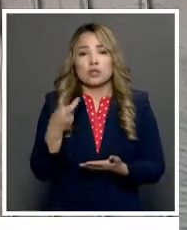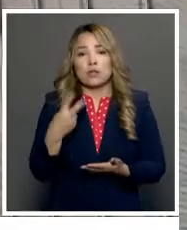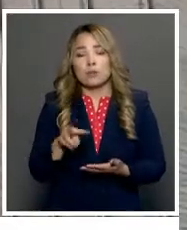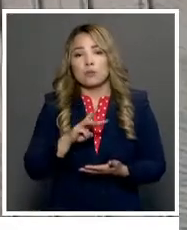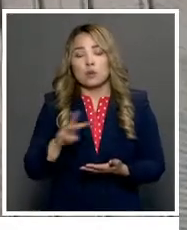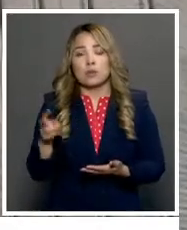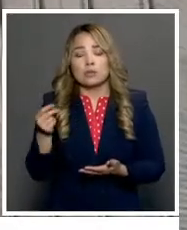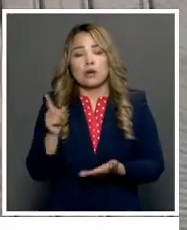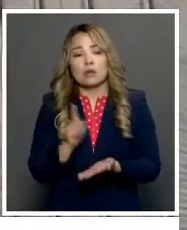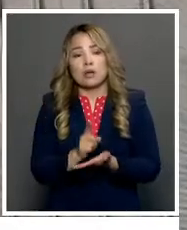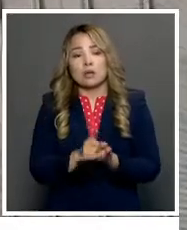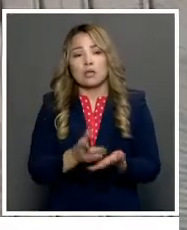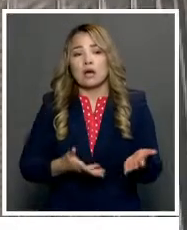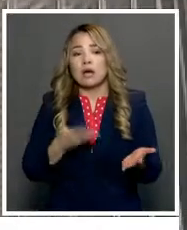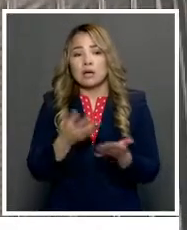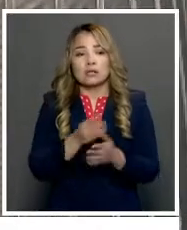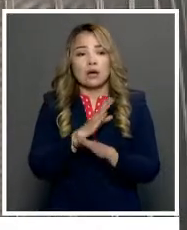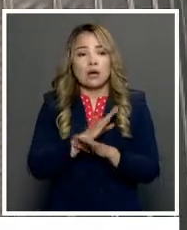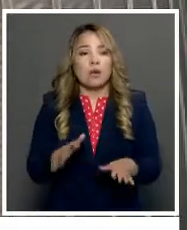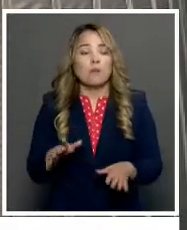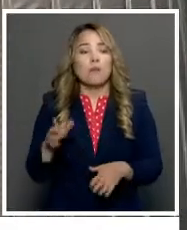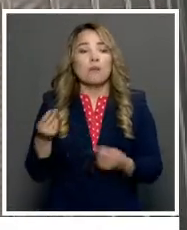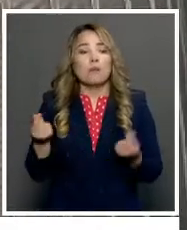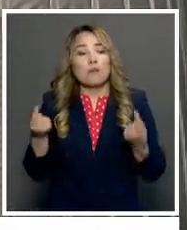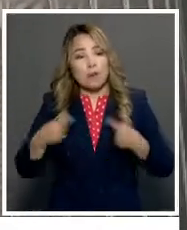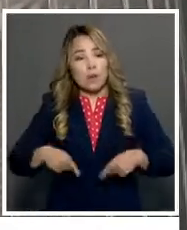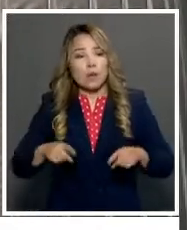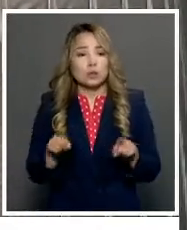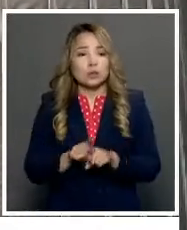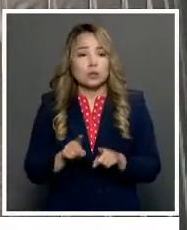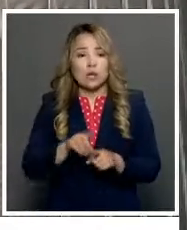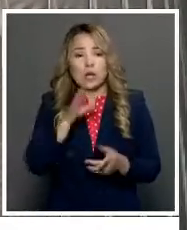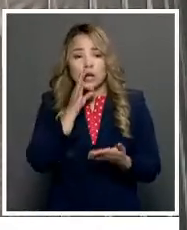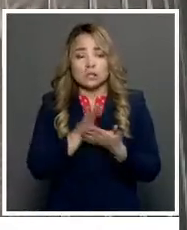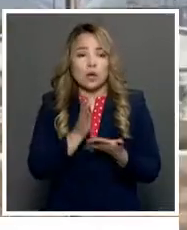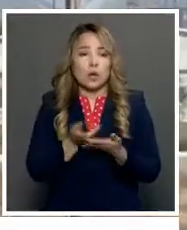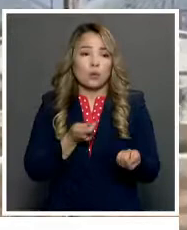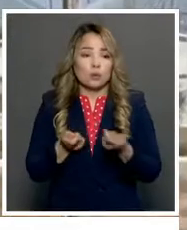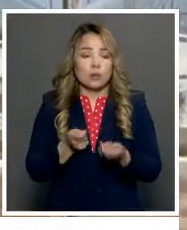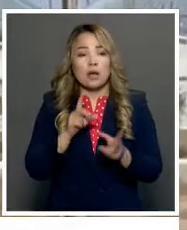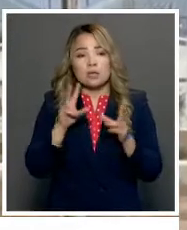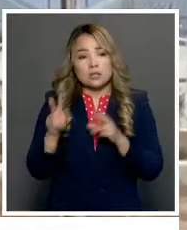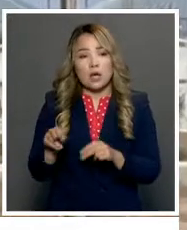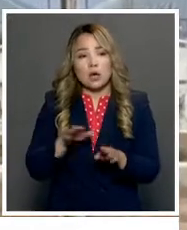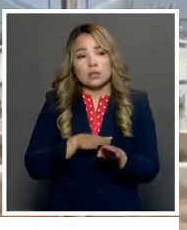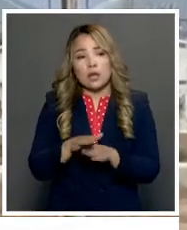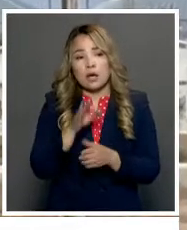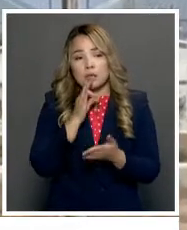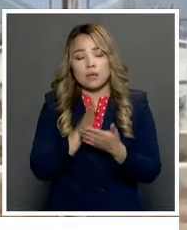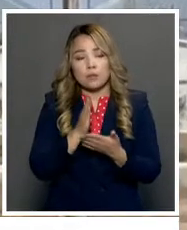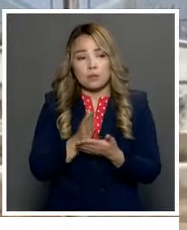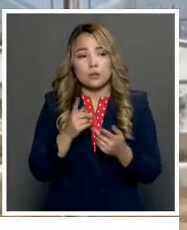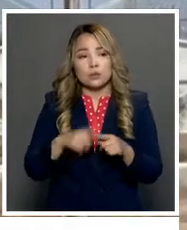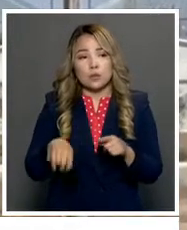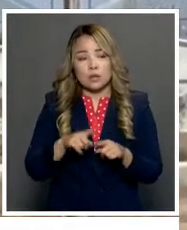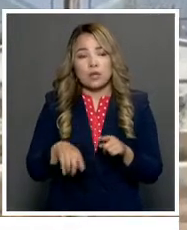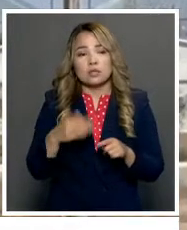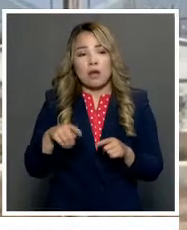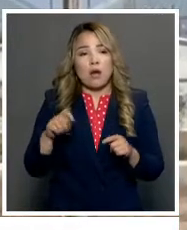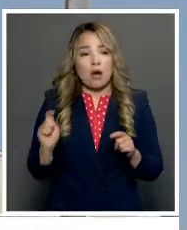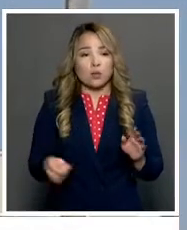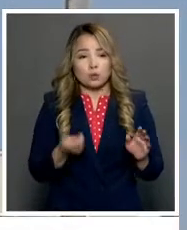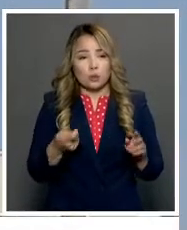көлемінде салық төлемеген. Қазір зауыт банкроттық басқару мекемесінің иелігінде, ал мүлкі кепілге алынған. Терминал жуырда аукцион